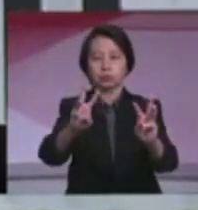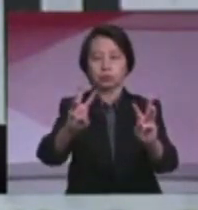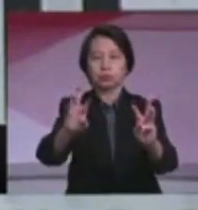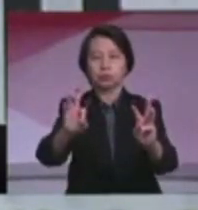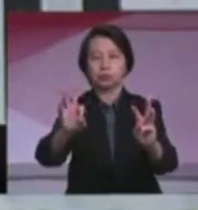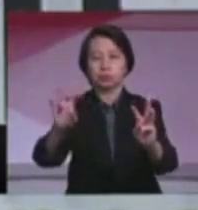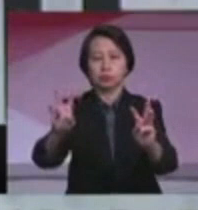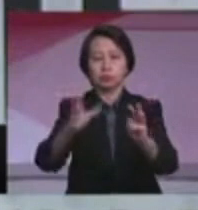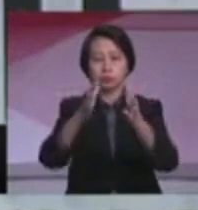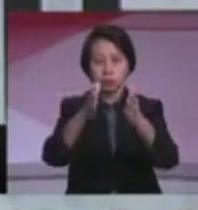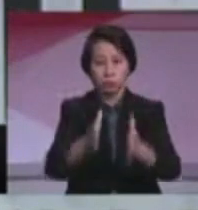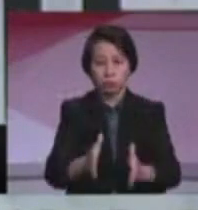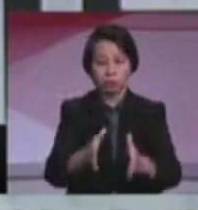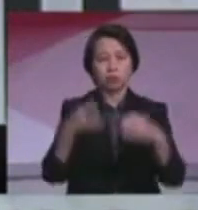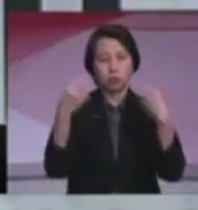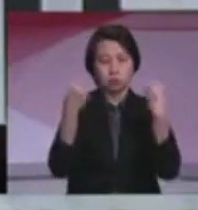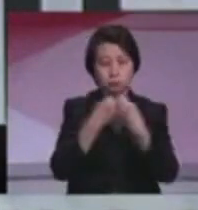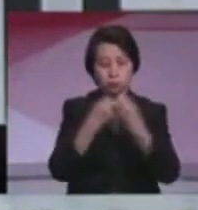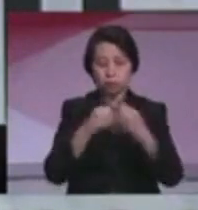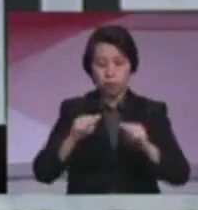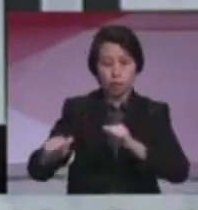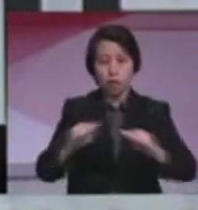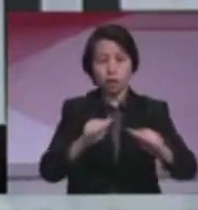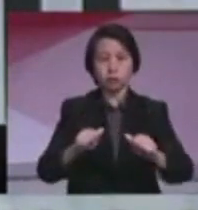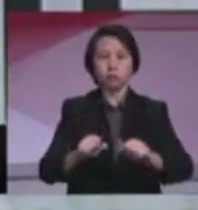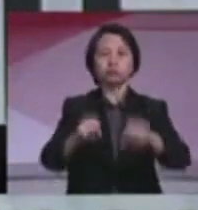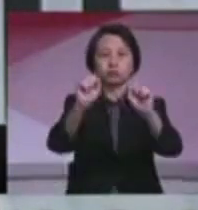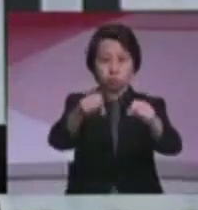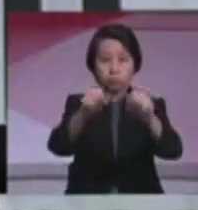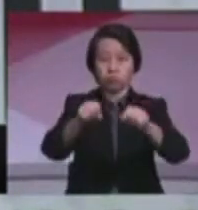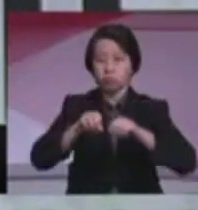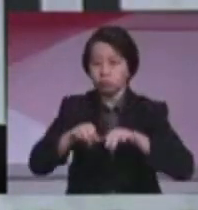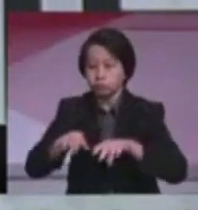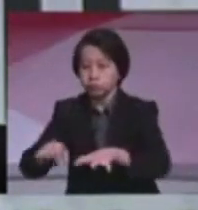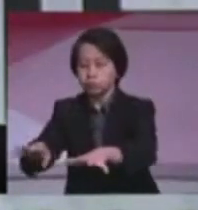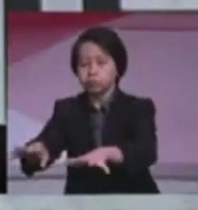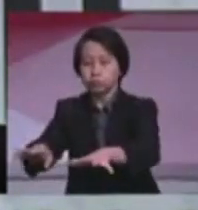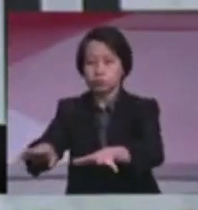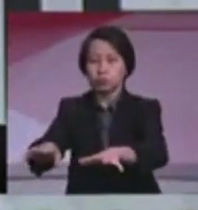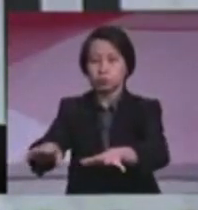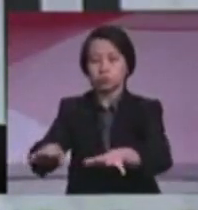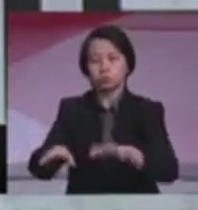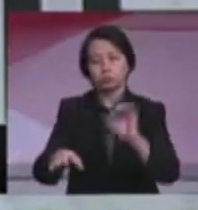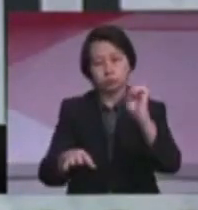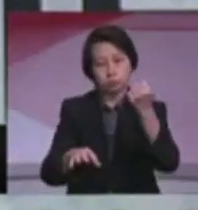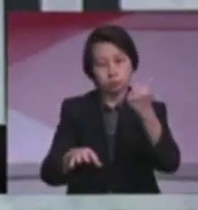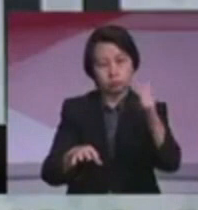65,697 kes. Manakala jumlah kes aktif dengan keboleh jangkitan COVID-19 adalah